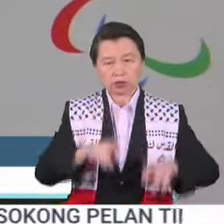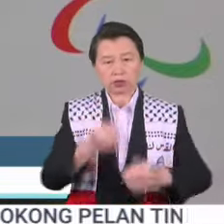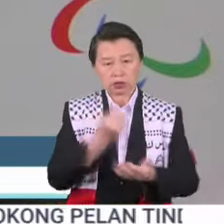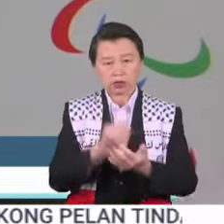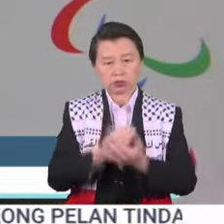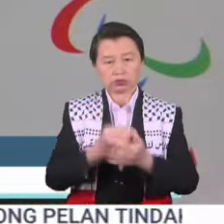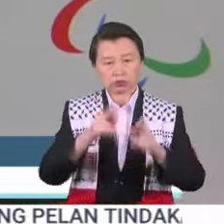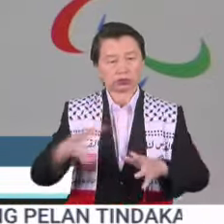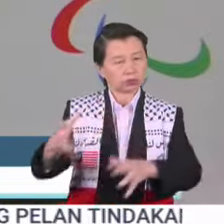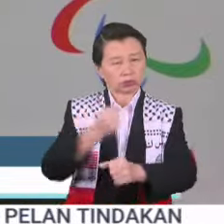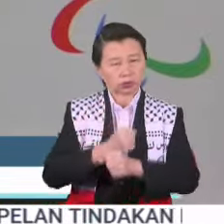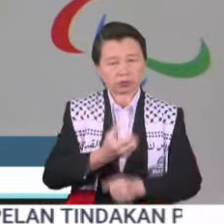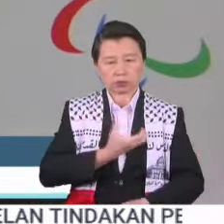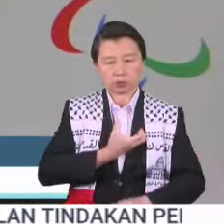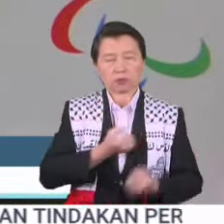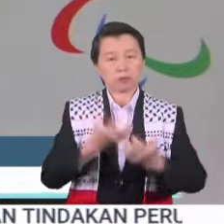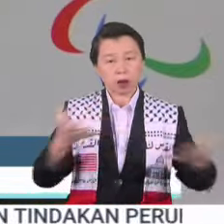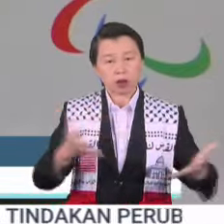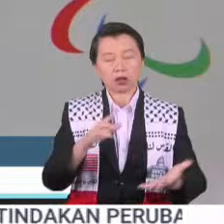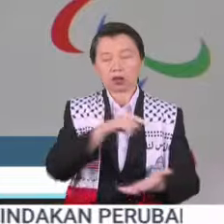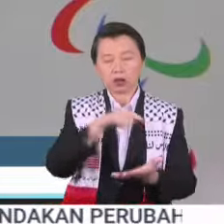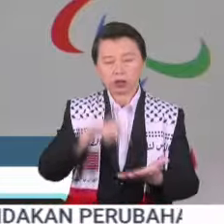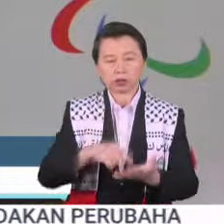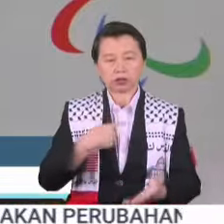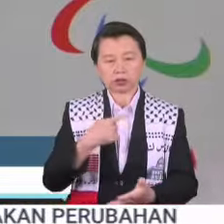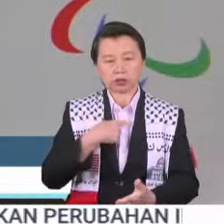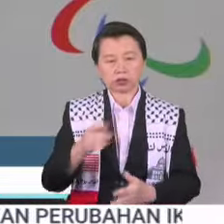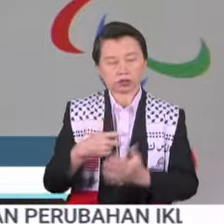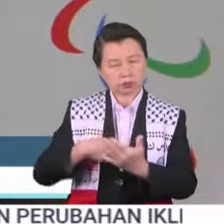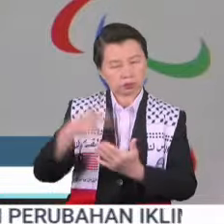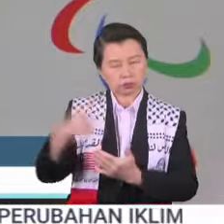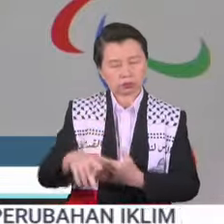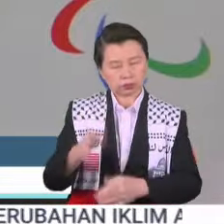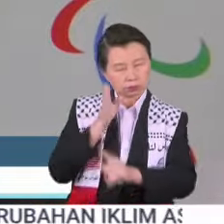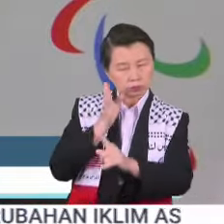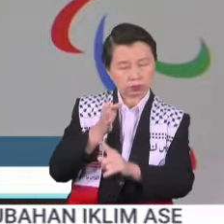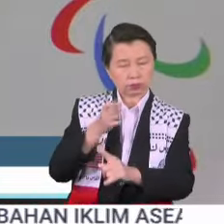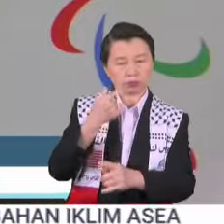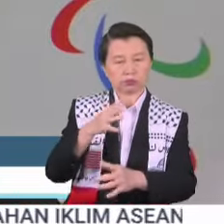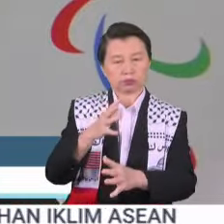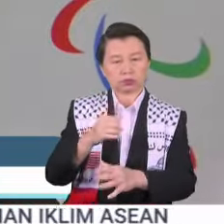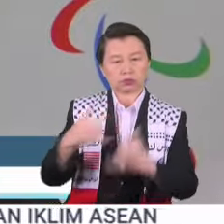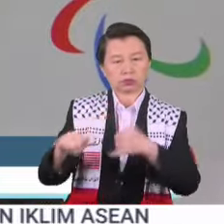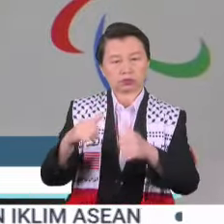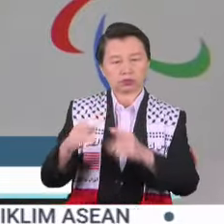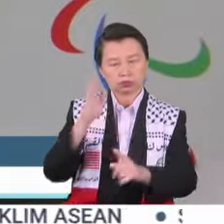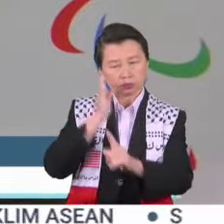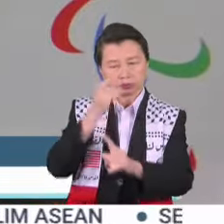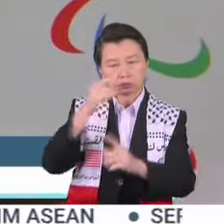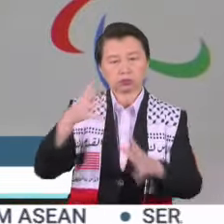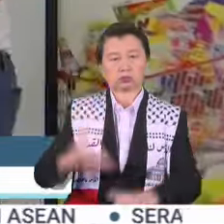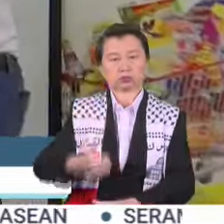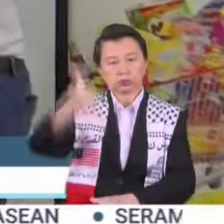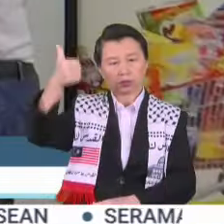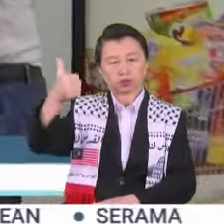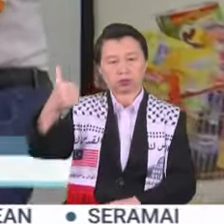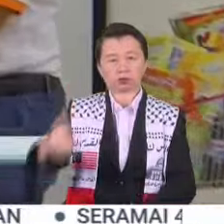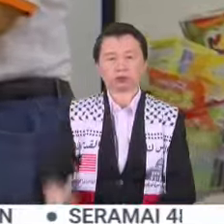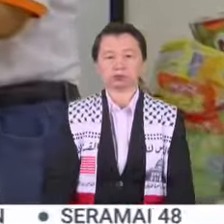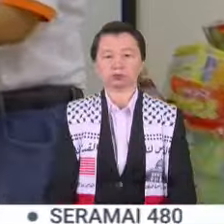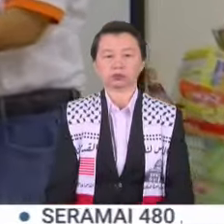rakyat, bagi balik kepada rakyat. Ini satu kita punya inisiatif, satu kita punya apa tu pemangkin kita untuk menang.